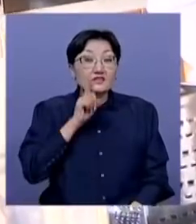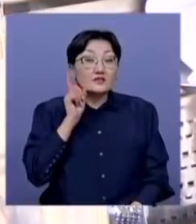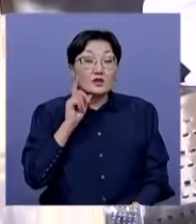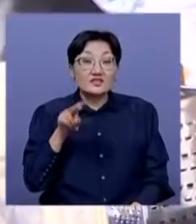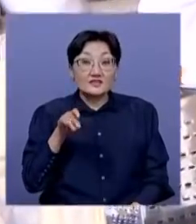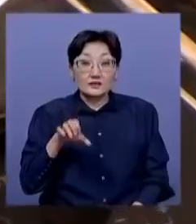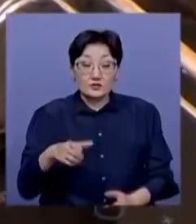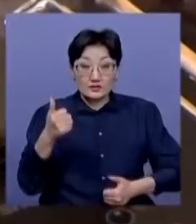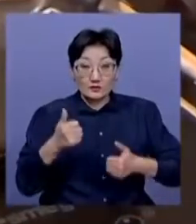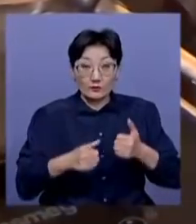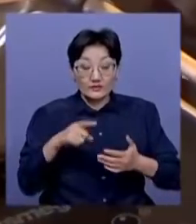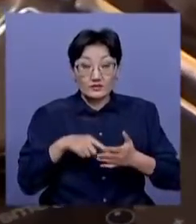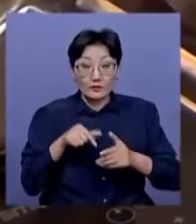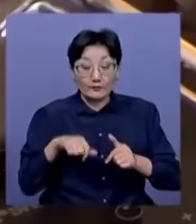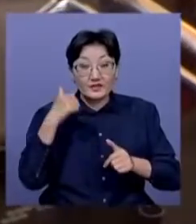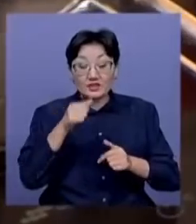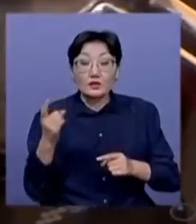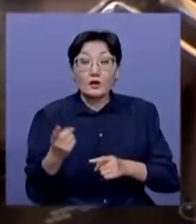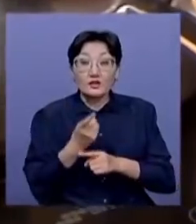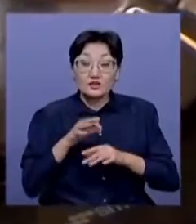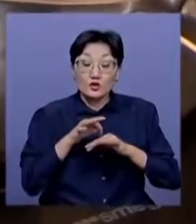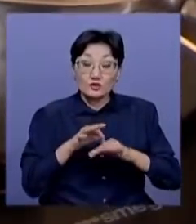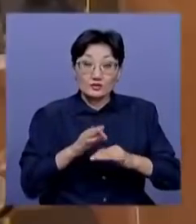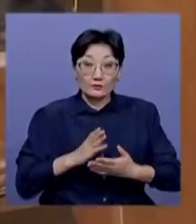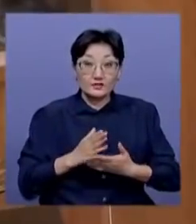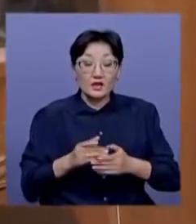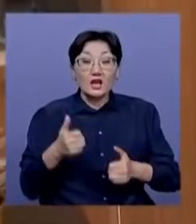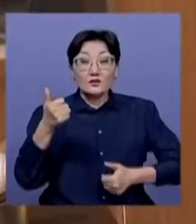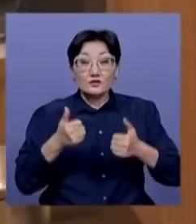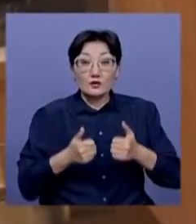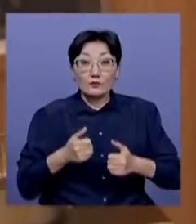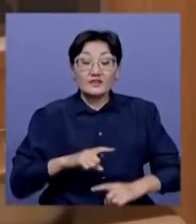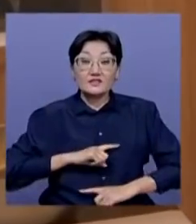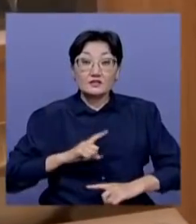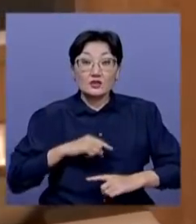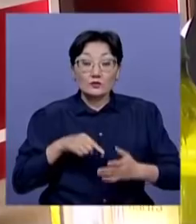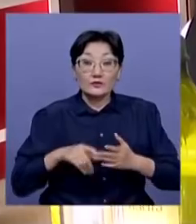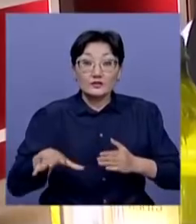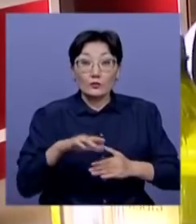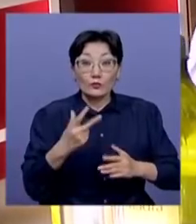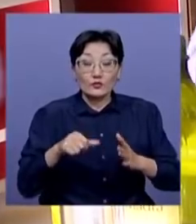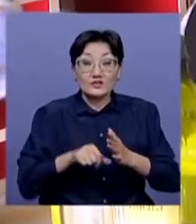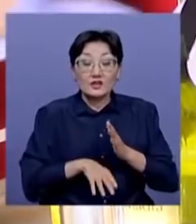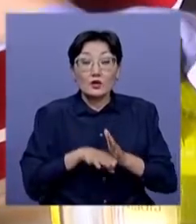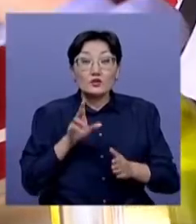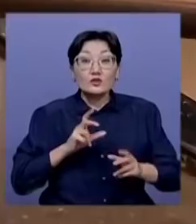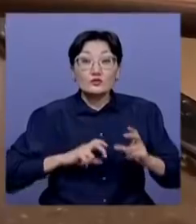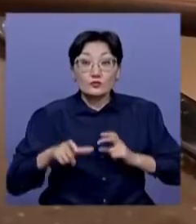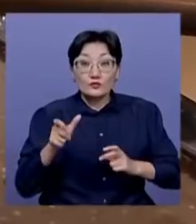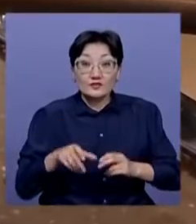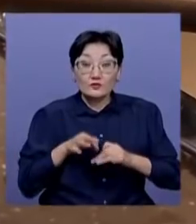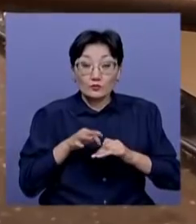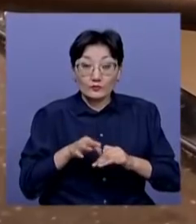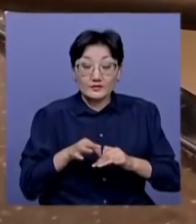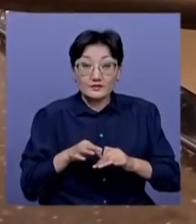Skills чемпионаты шахарымызда биыл алғашқы рет ұйымдастырылып отыр. Жарыстың ақтық сынына қала бойынша 36 үздік студент өткен.